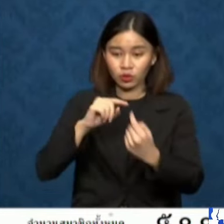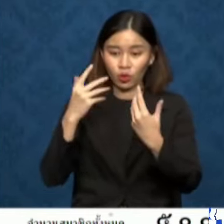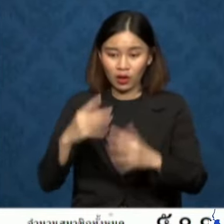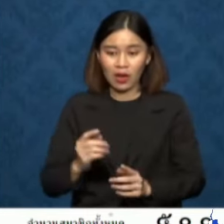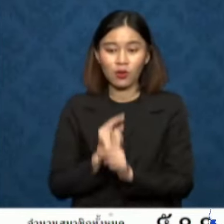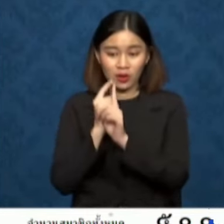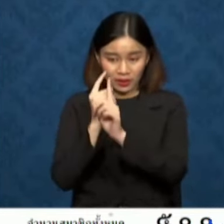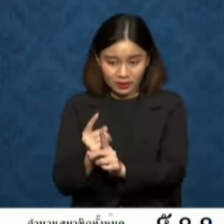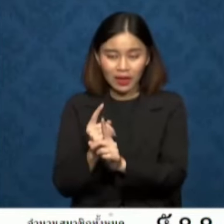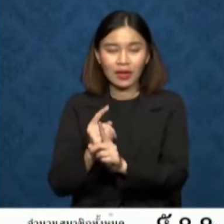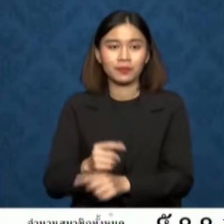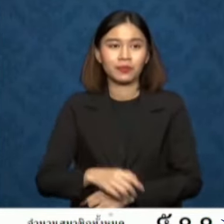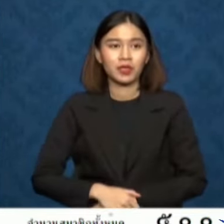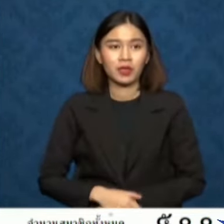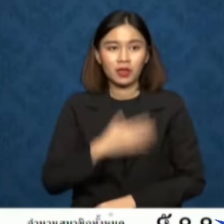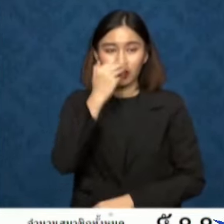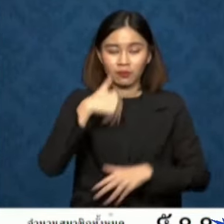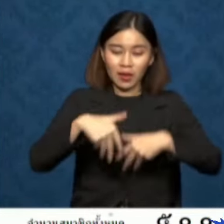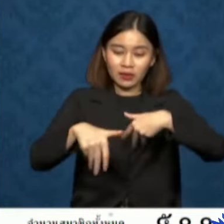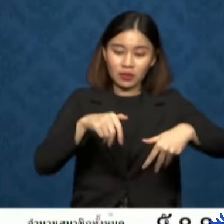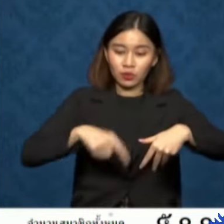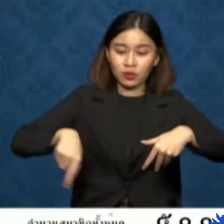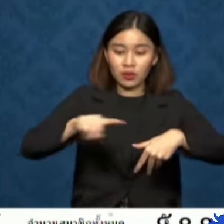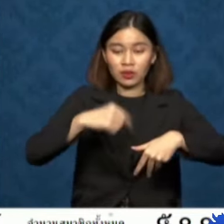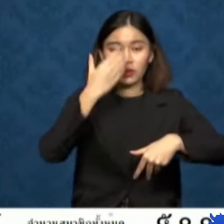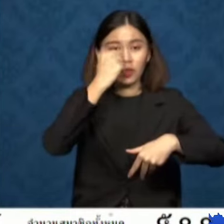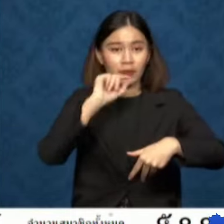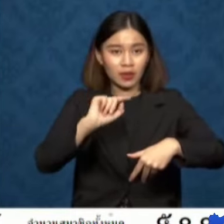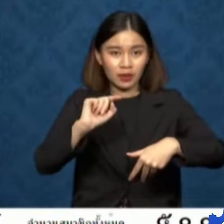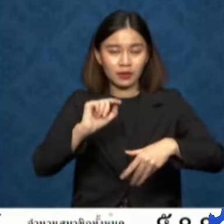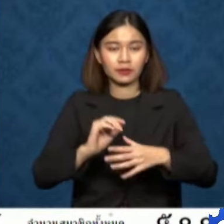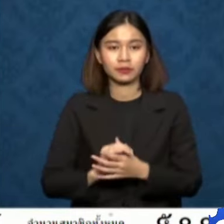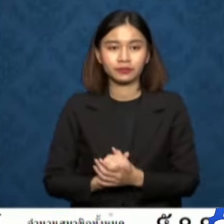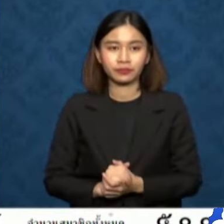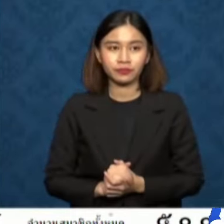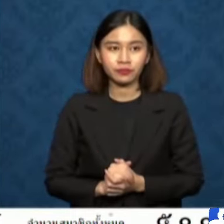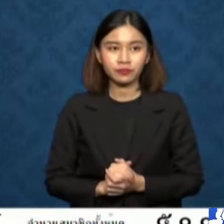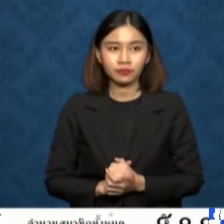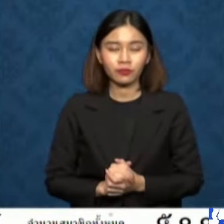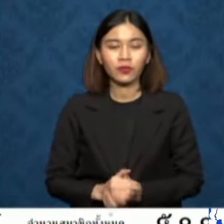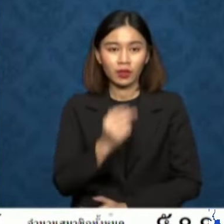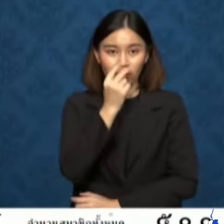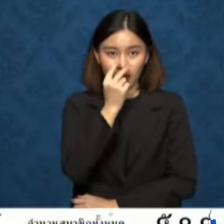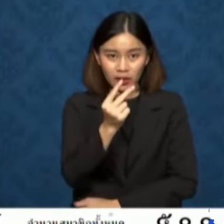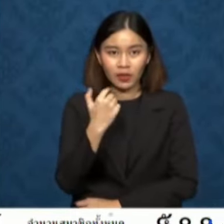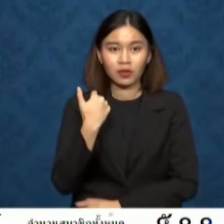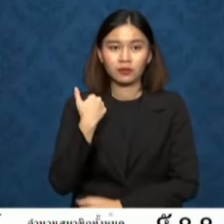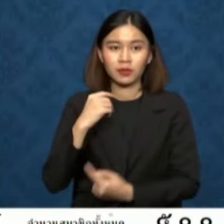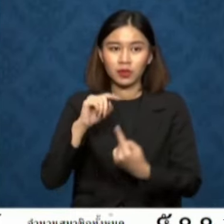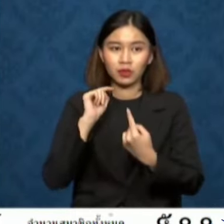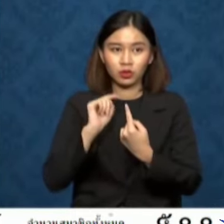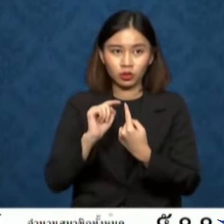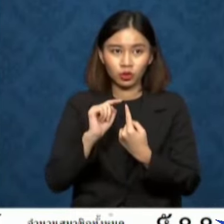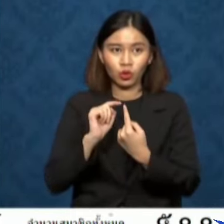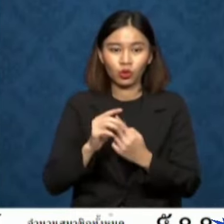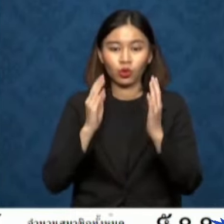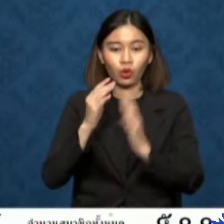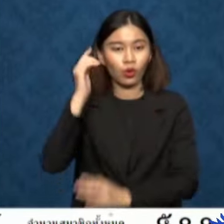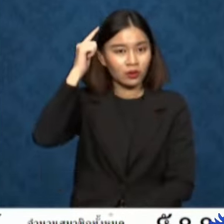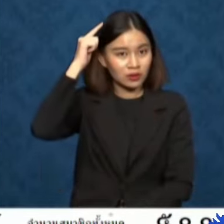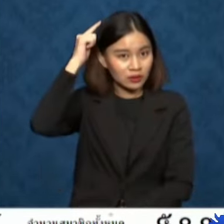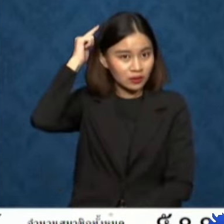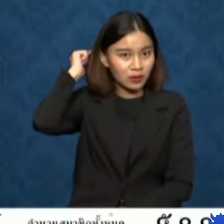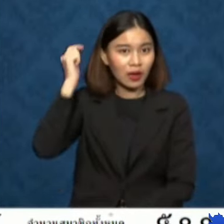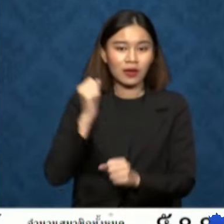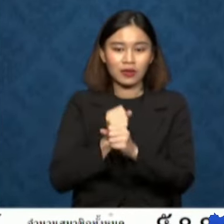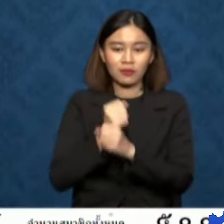ตามความจำเป็นเพราะประชาชนเขาเห็นครับว่ามีหัวเกรียนๆไปคอย